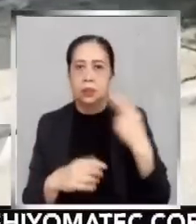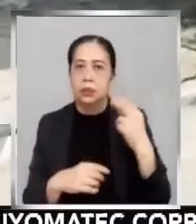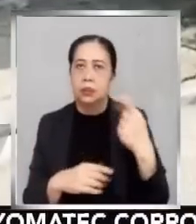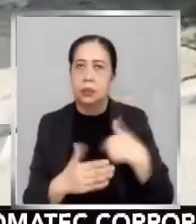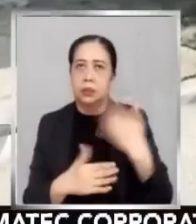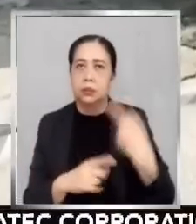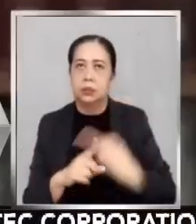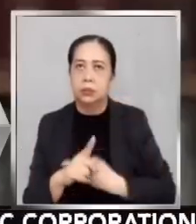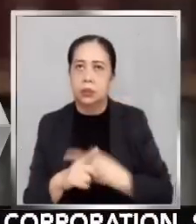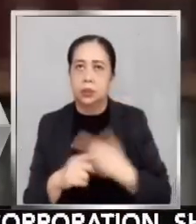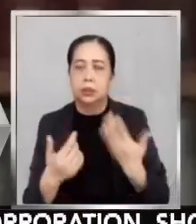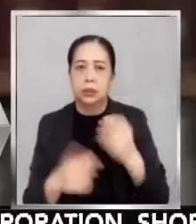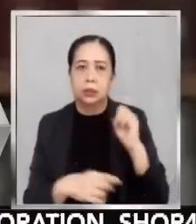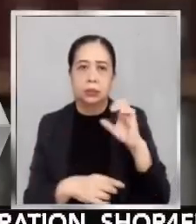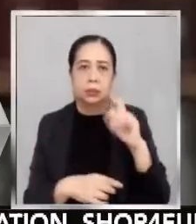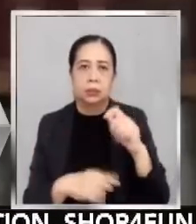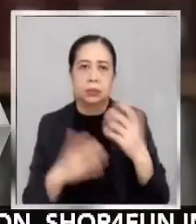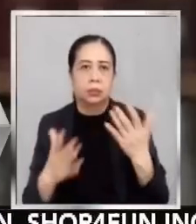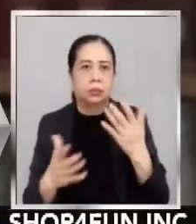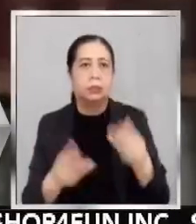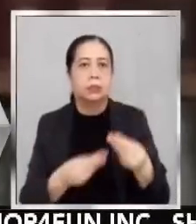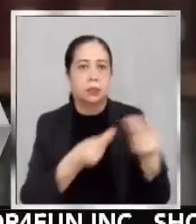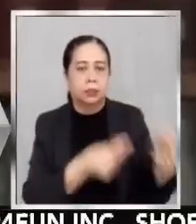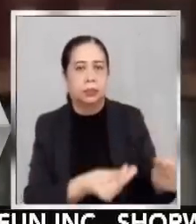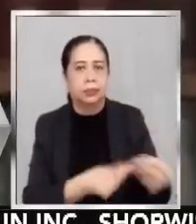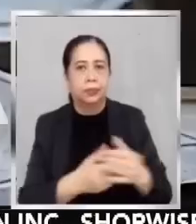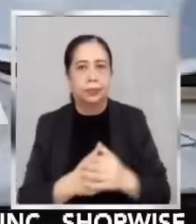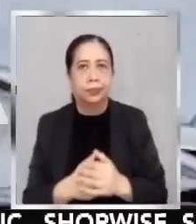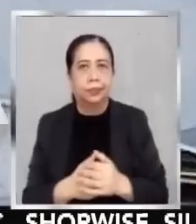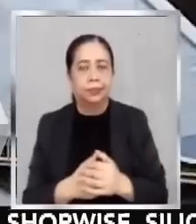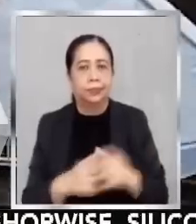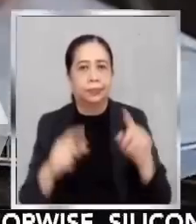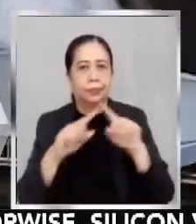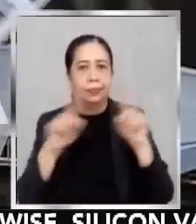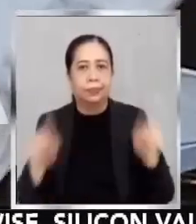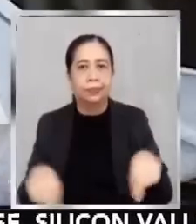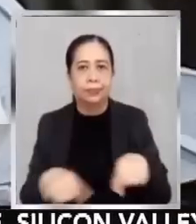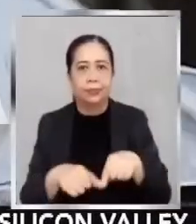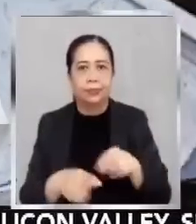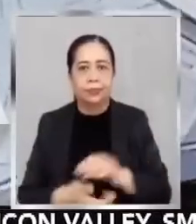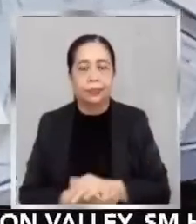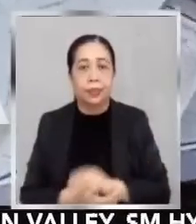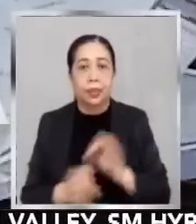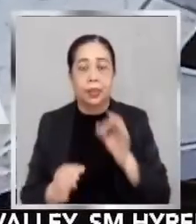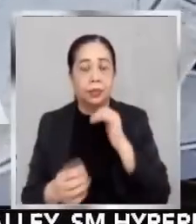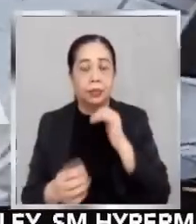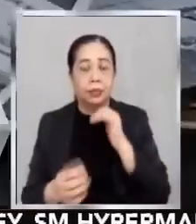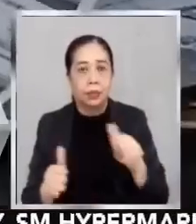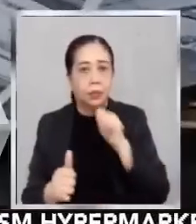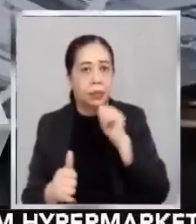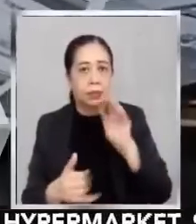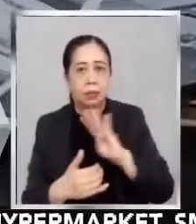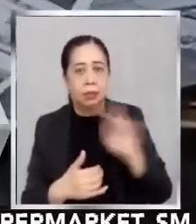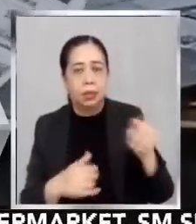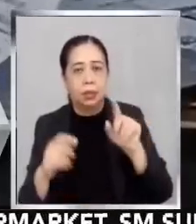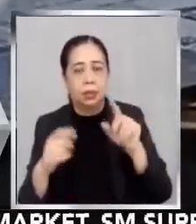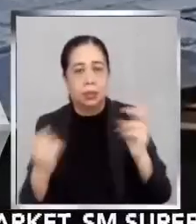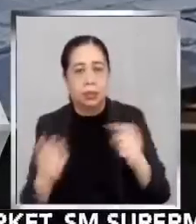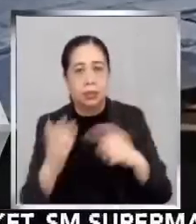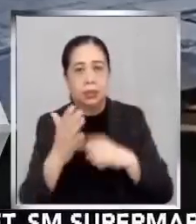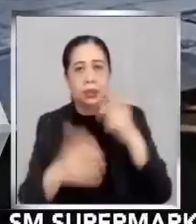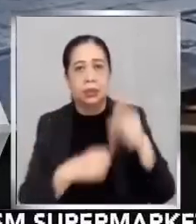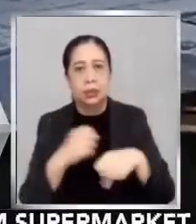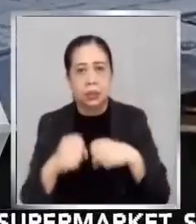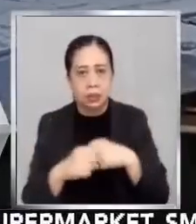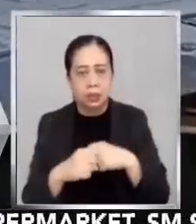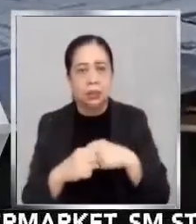mga September, mabigay ko na yung titulo. Kung hindi pa rin daw may babalik ang titulo ngayong taon, dadaan